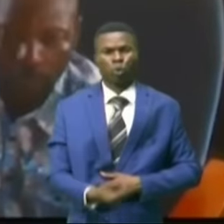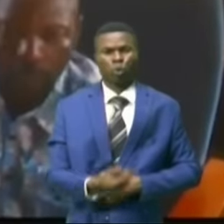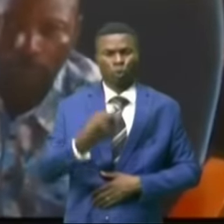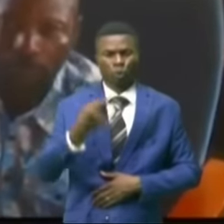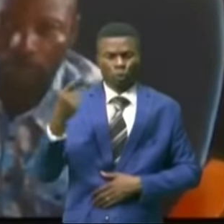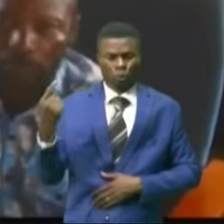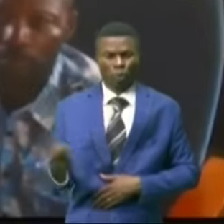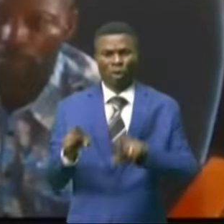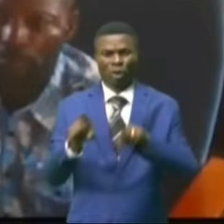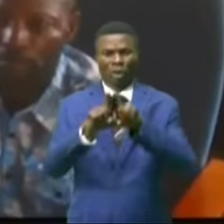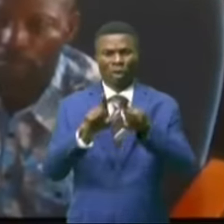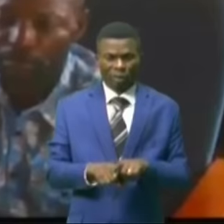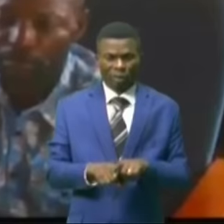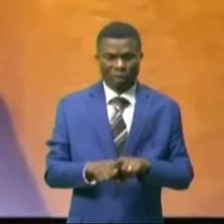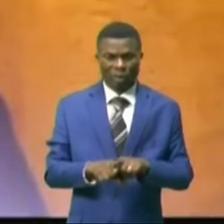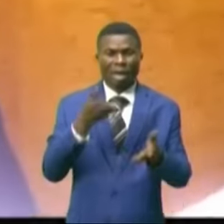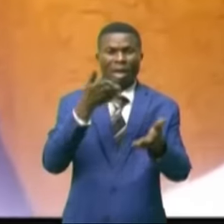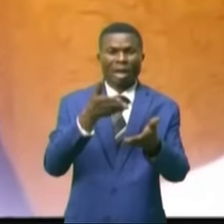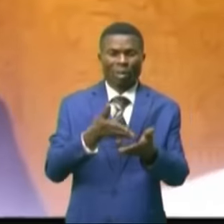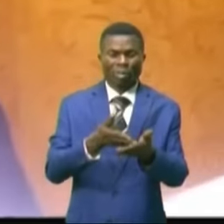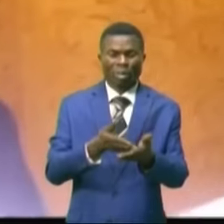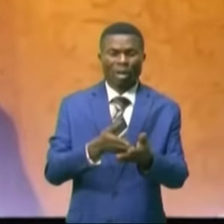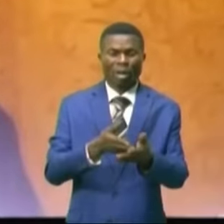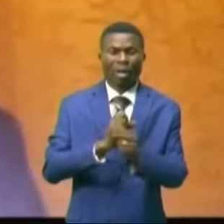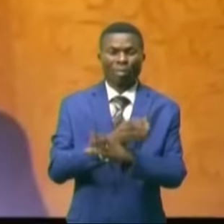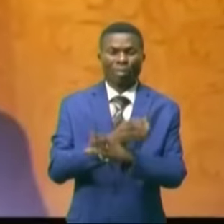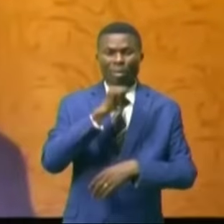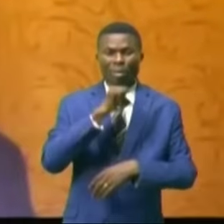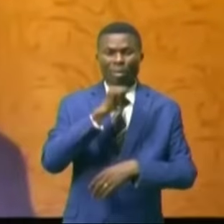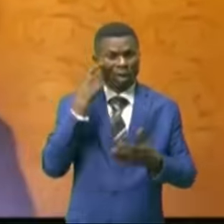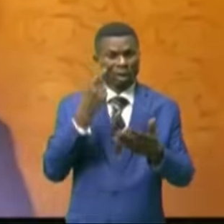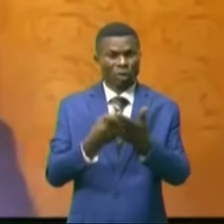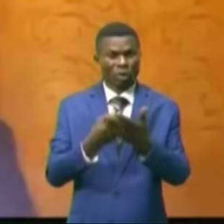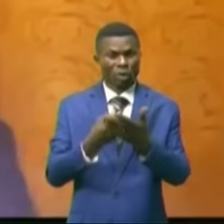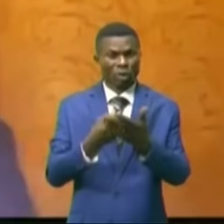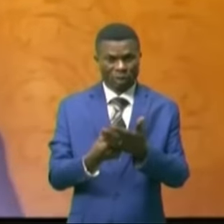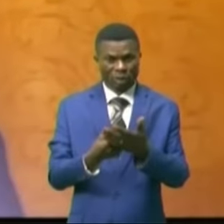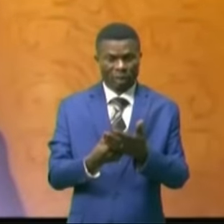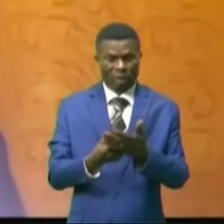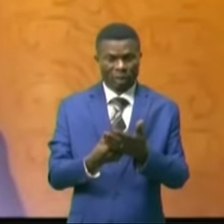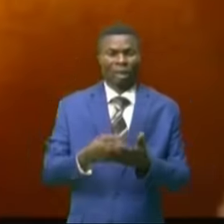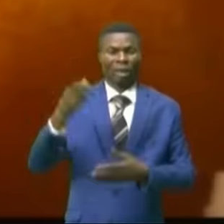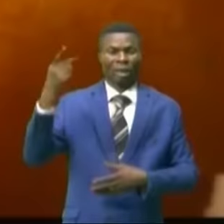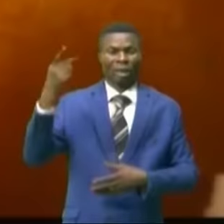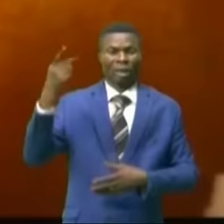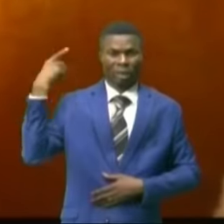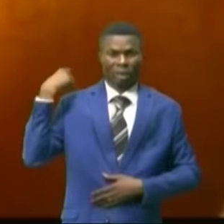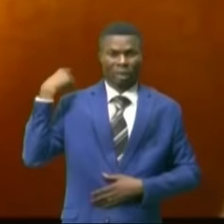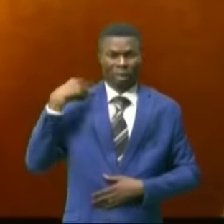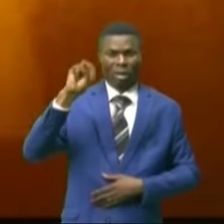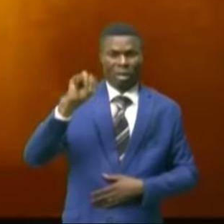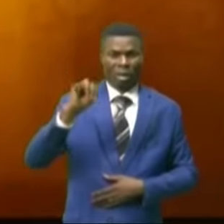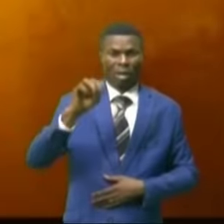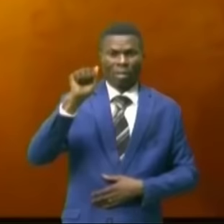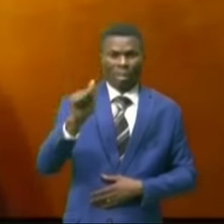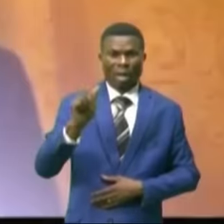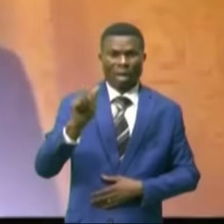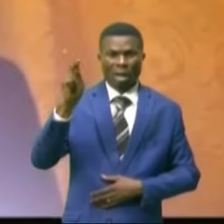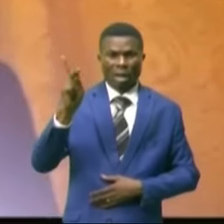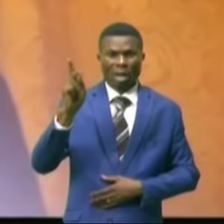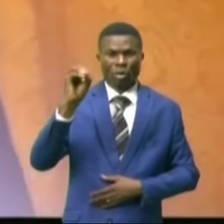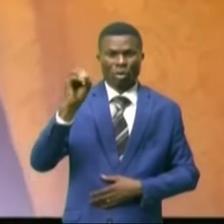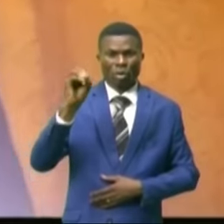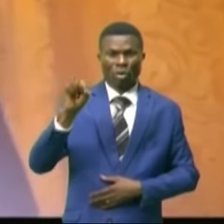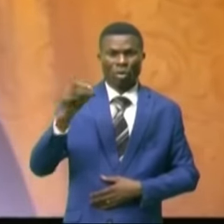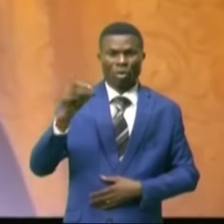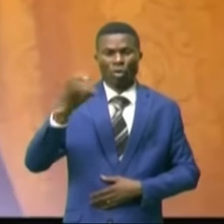et des indisponibilités constatées, l'honorable Makongo Abukana,